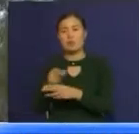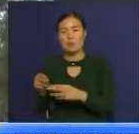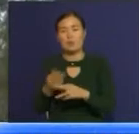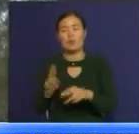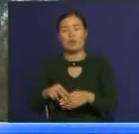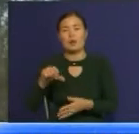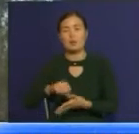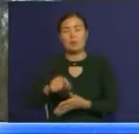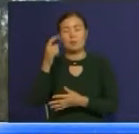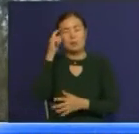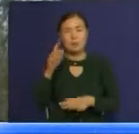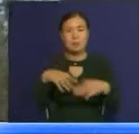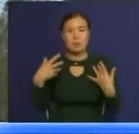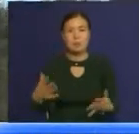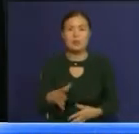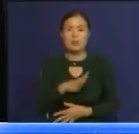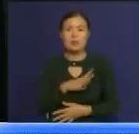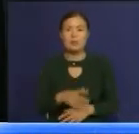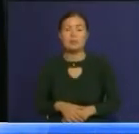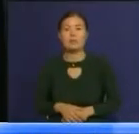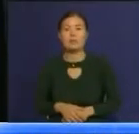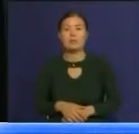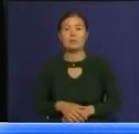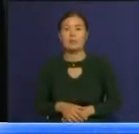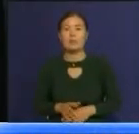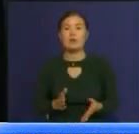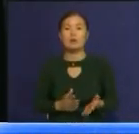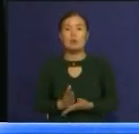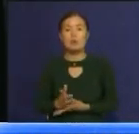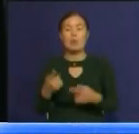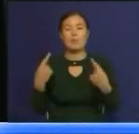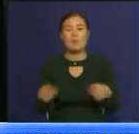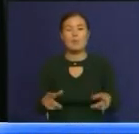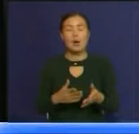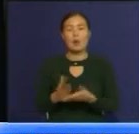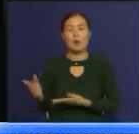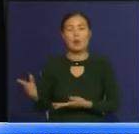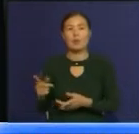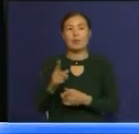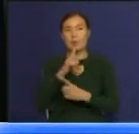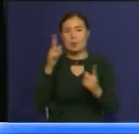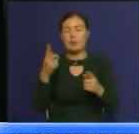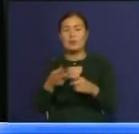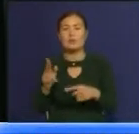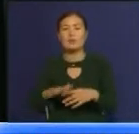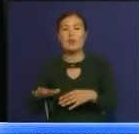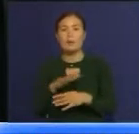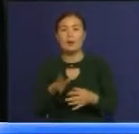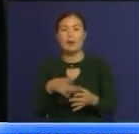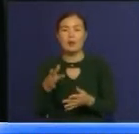қатысты пікірлермен бөлісті. Жолдау, басқа жолдаулардан өзгешелігі, бұл парламентте